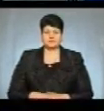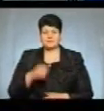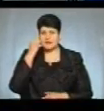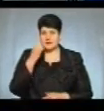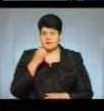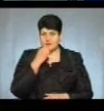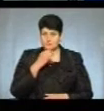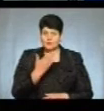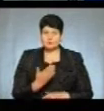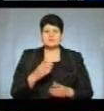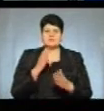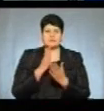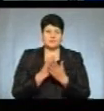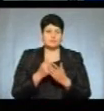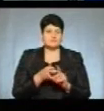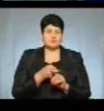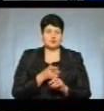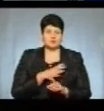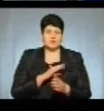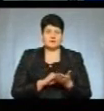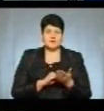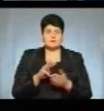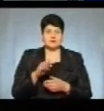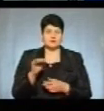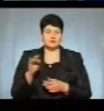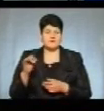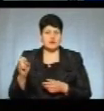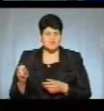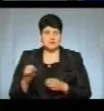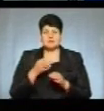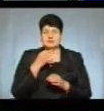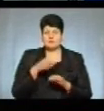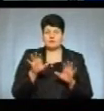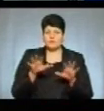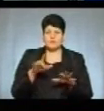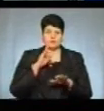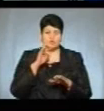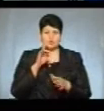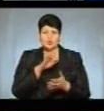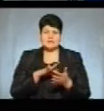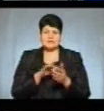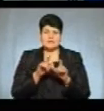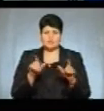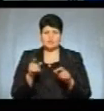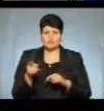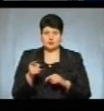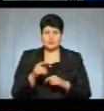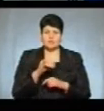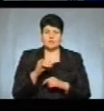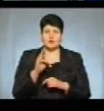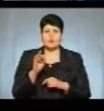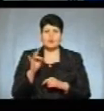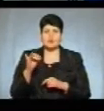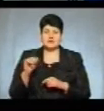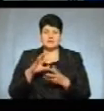Дякую, Марто. З нами на прямому зв'язку була наш кореспондент Марта Журавель. Як повідомив голова молодіжного центру Тернополя Юрій Королишин,